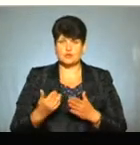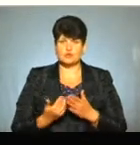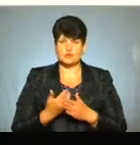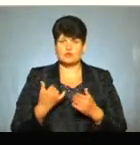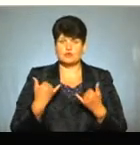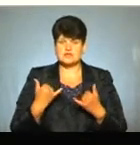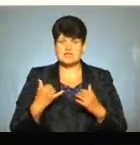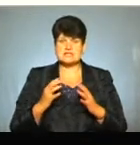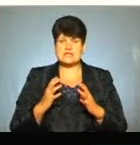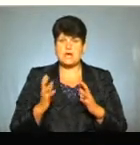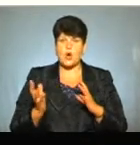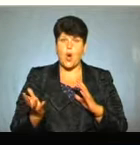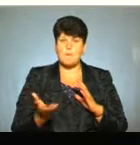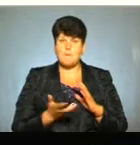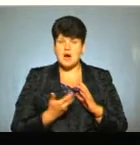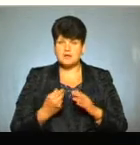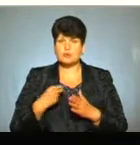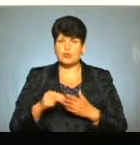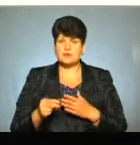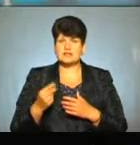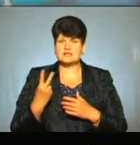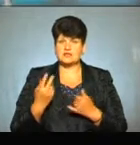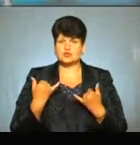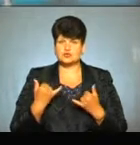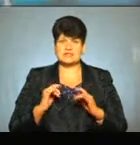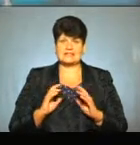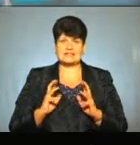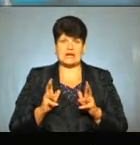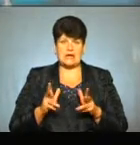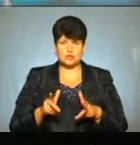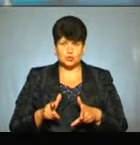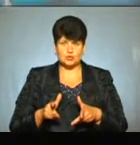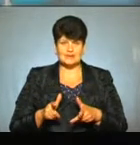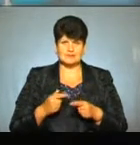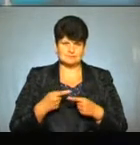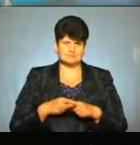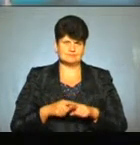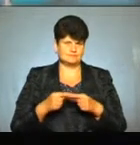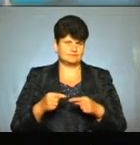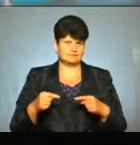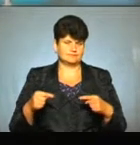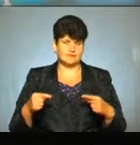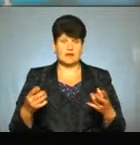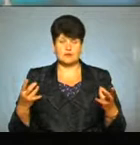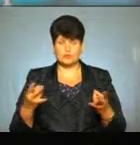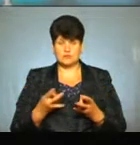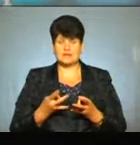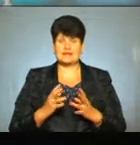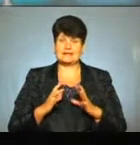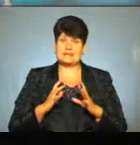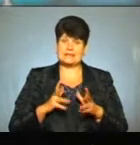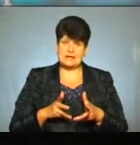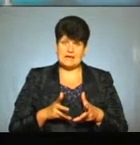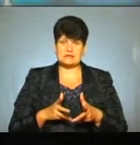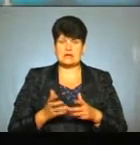новий сучасний комбайн, купили два сучасних трактори, навісну техніку, яка необхідна як для тракторів,